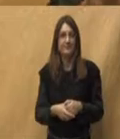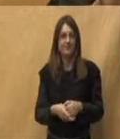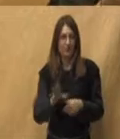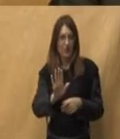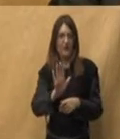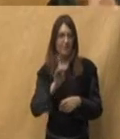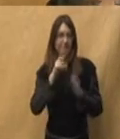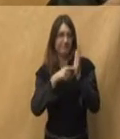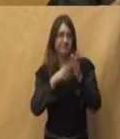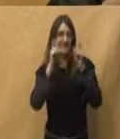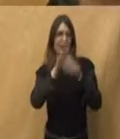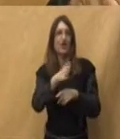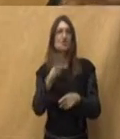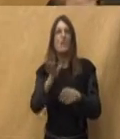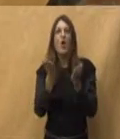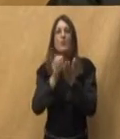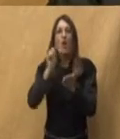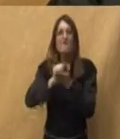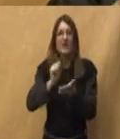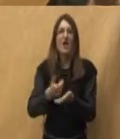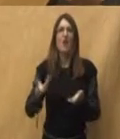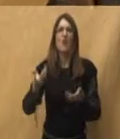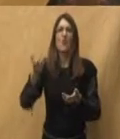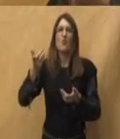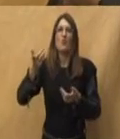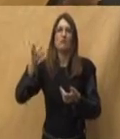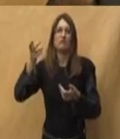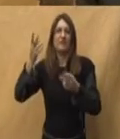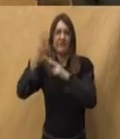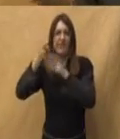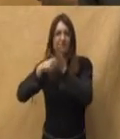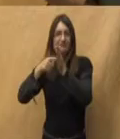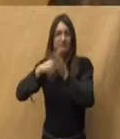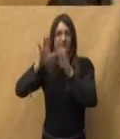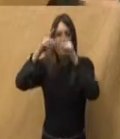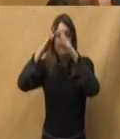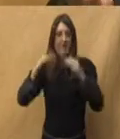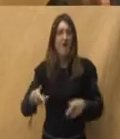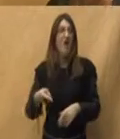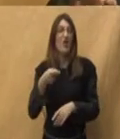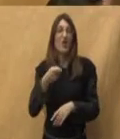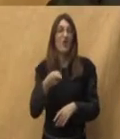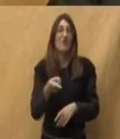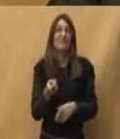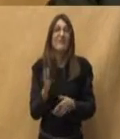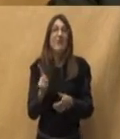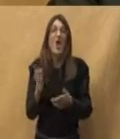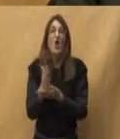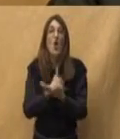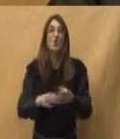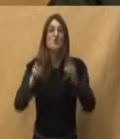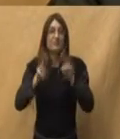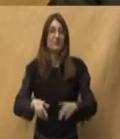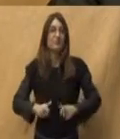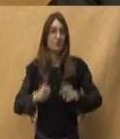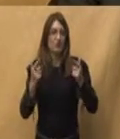slika te piramide koja se objavljuje u novinama, u časopisima, u elektronskom obliku, ništa ne znači ako nije primijenjena, a nije primijenjena.